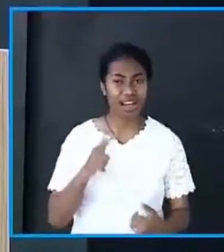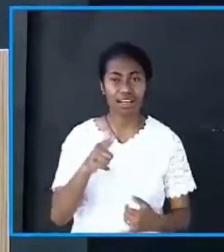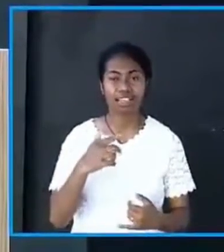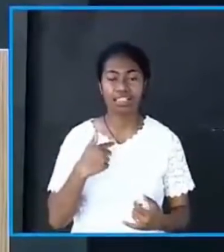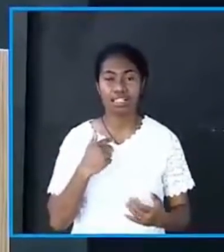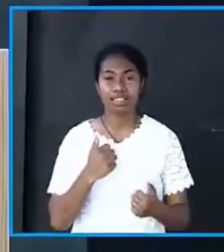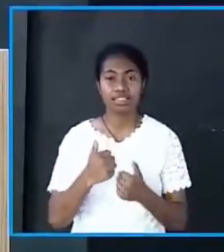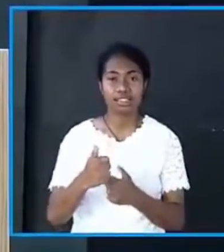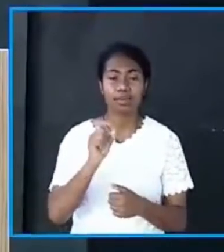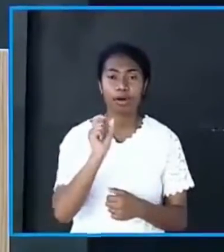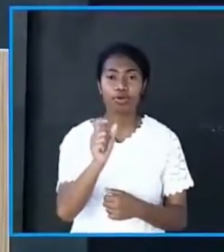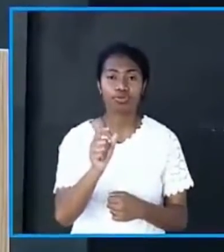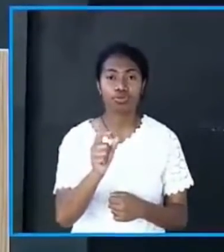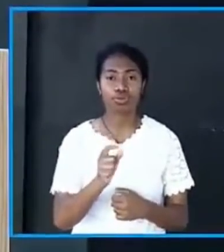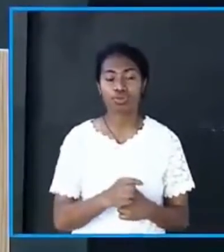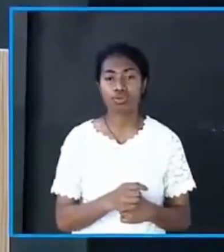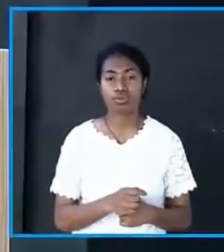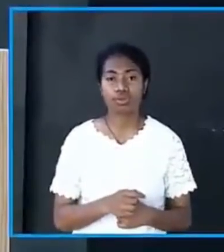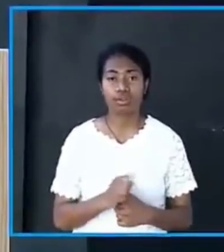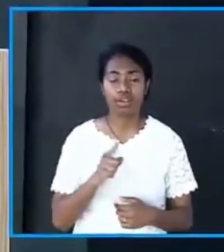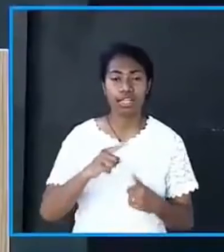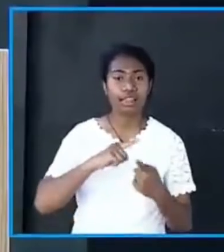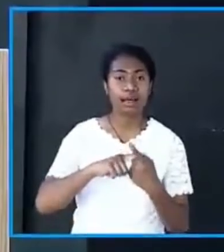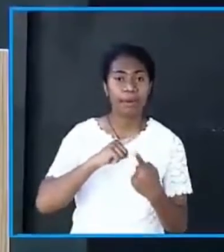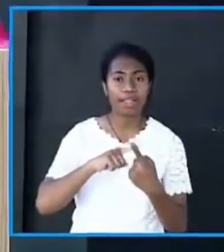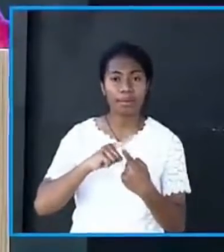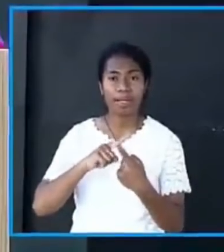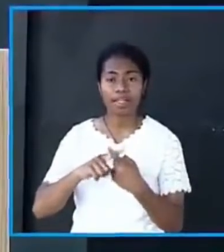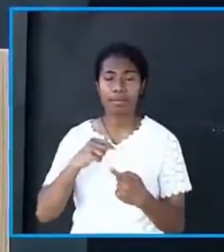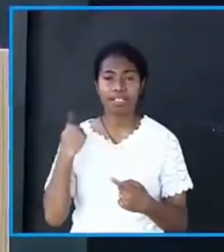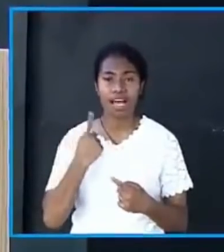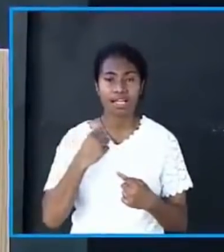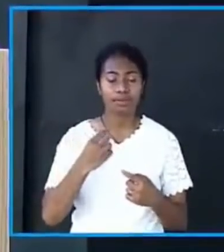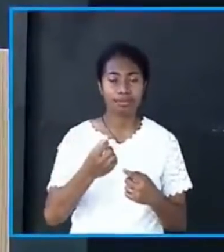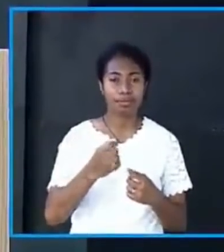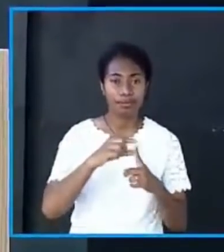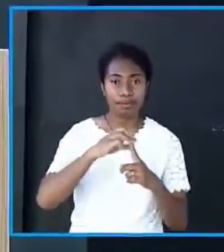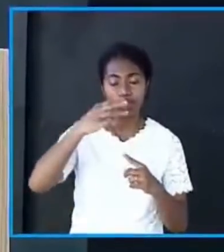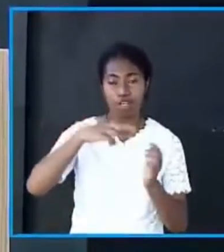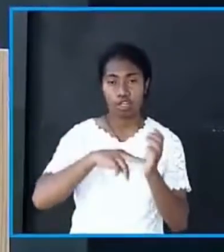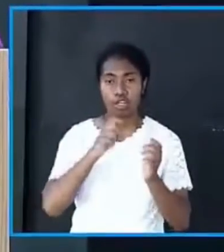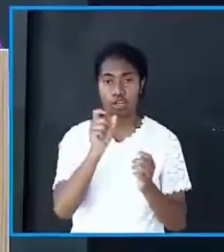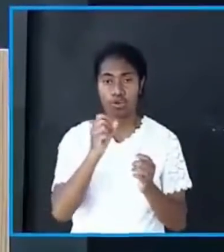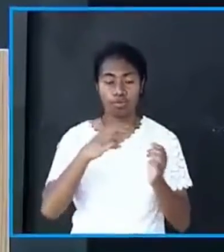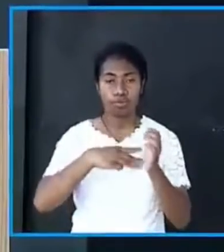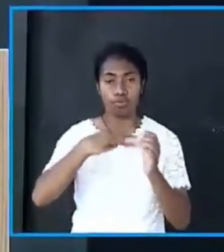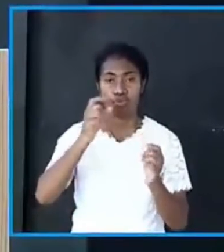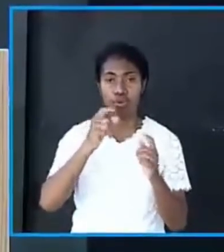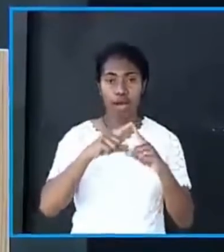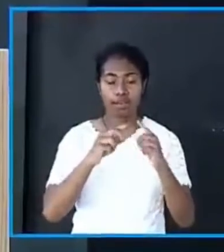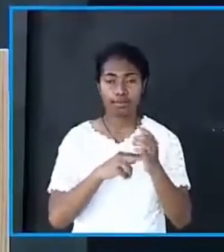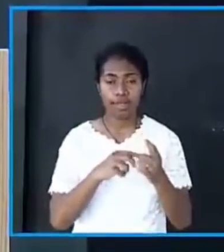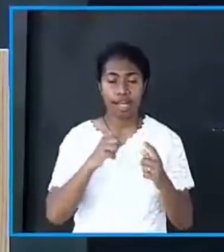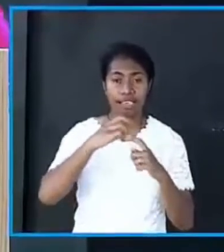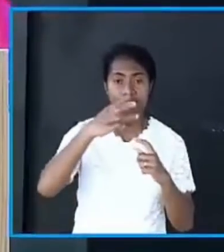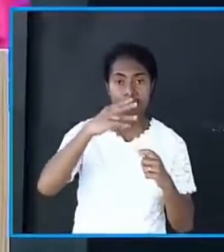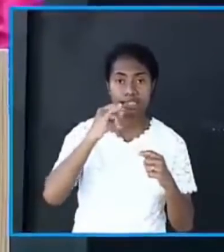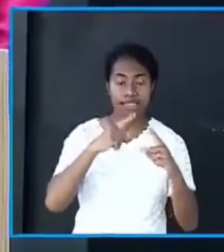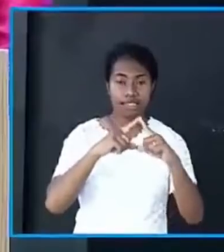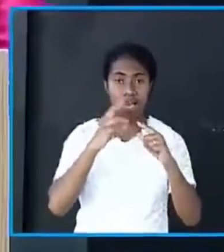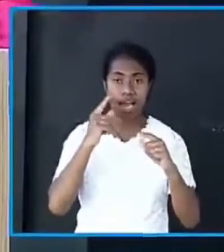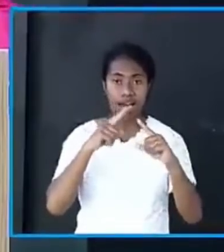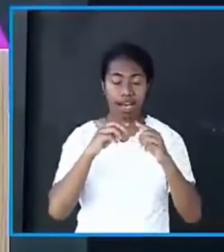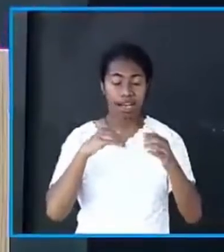pada revolusi industri 4.0 ditandai dengan penemuan internet kita akan segera Jepang sudah memasuki